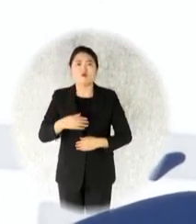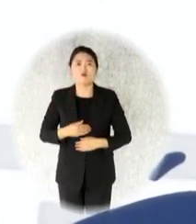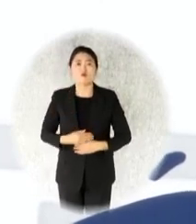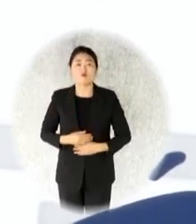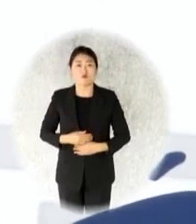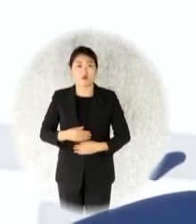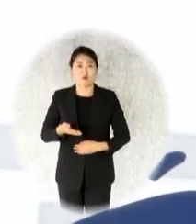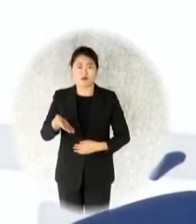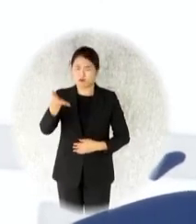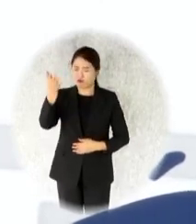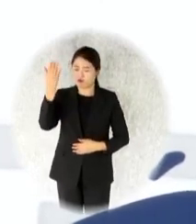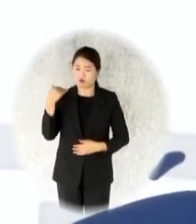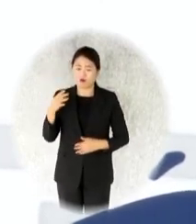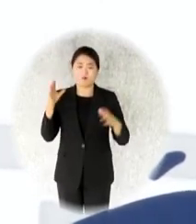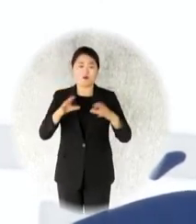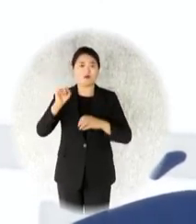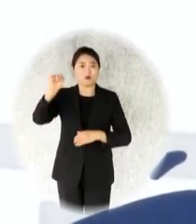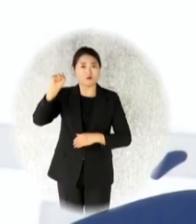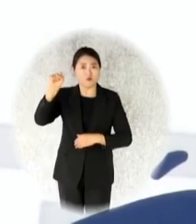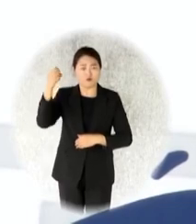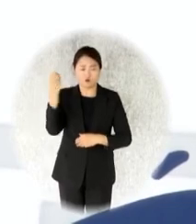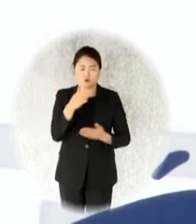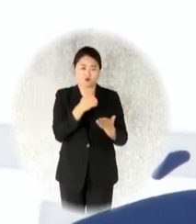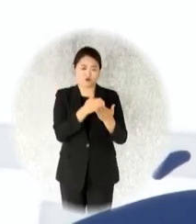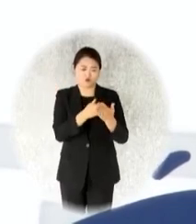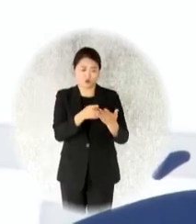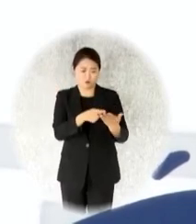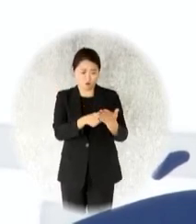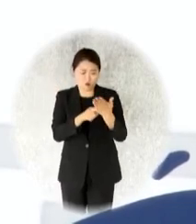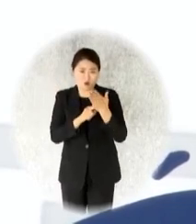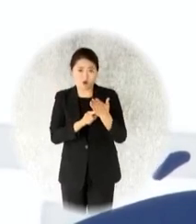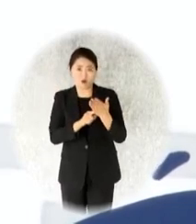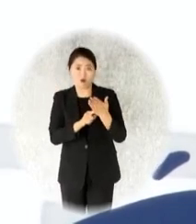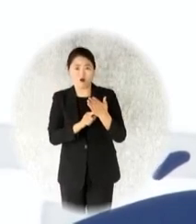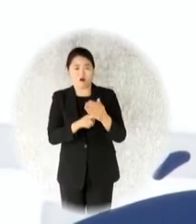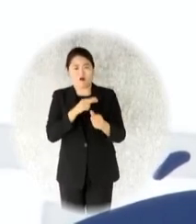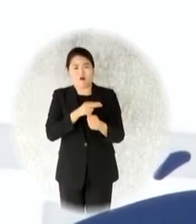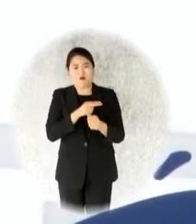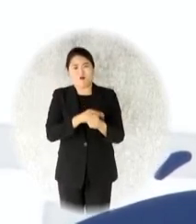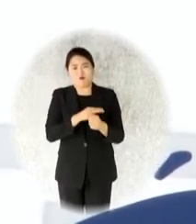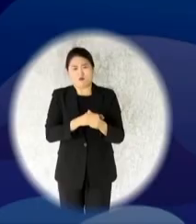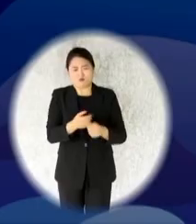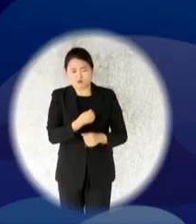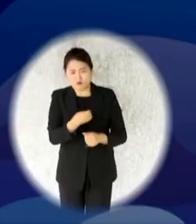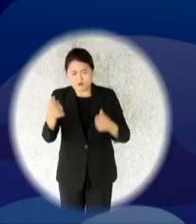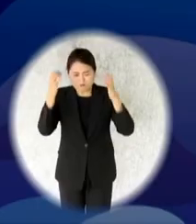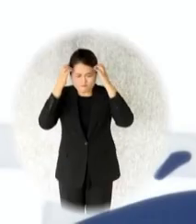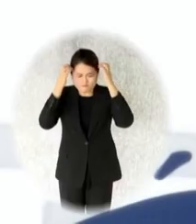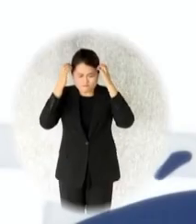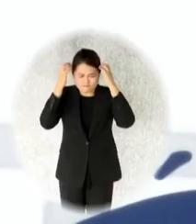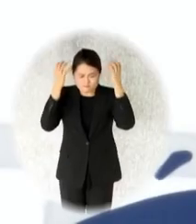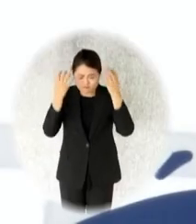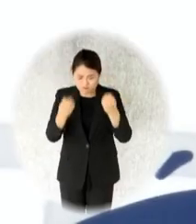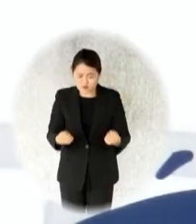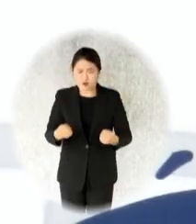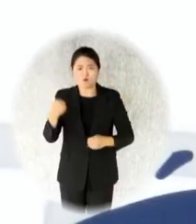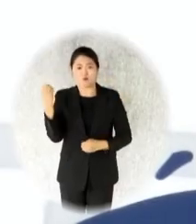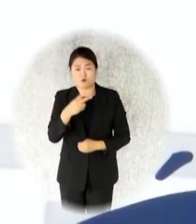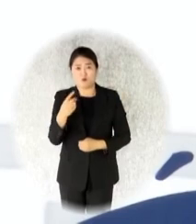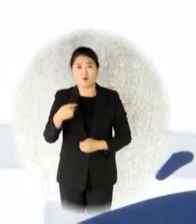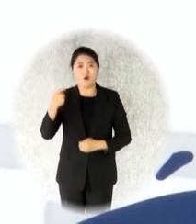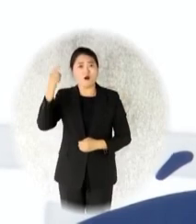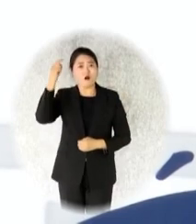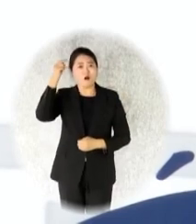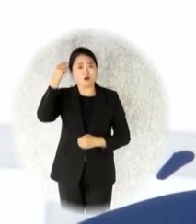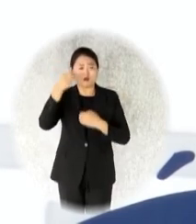집회와 언론 보도를 통해 아주 많은 선생님들이 고통받고 있으며 정신과의